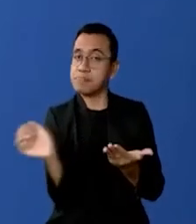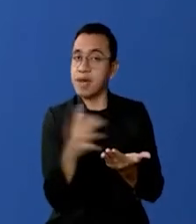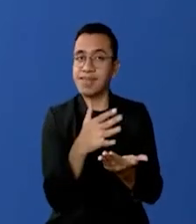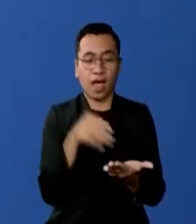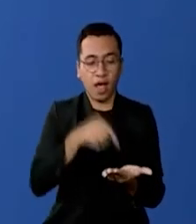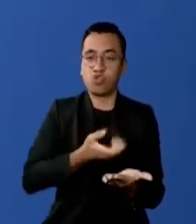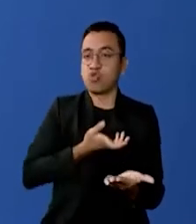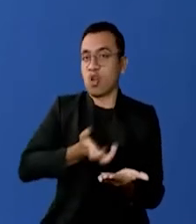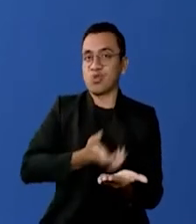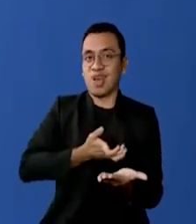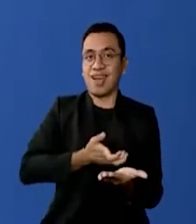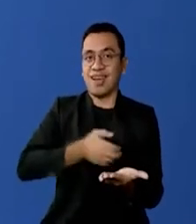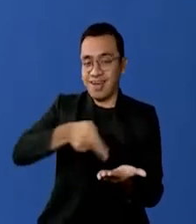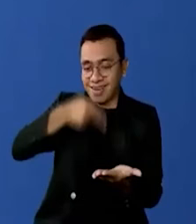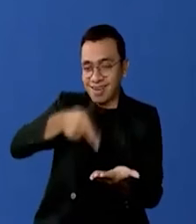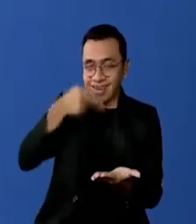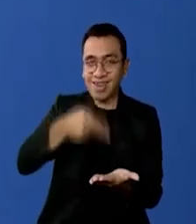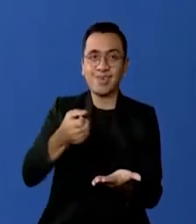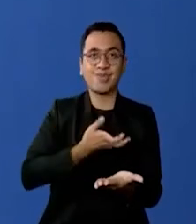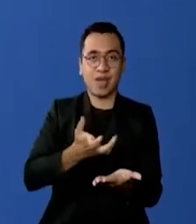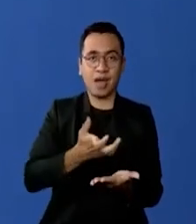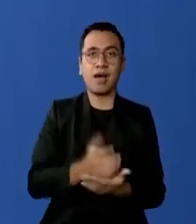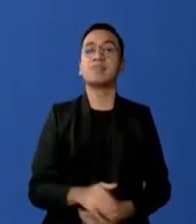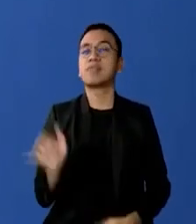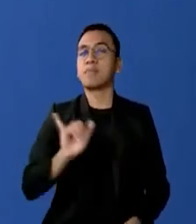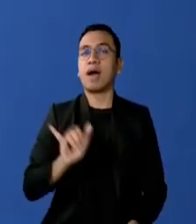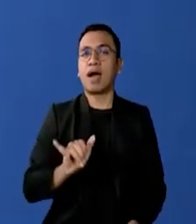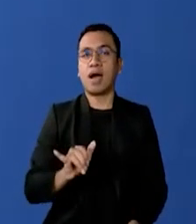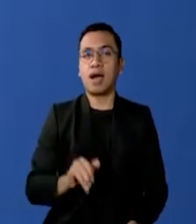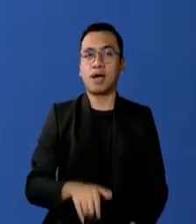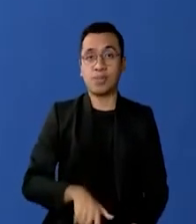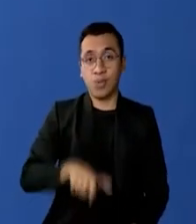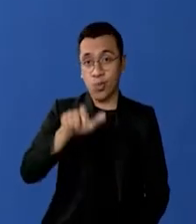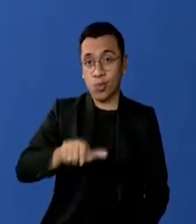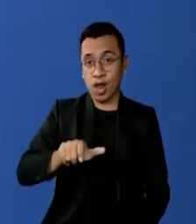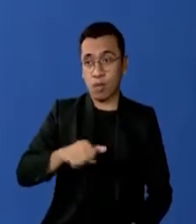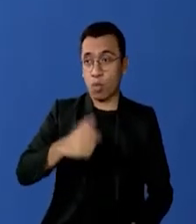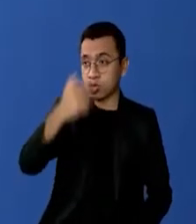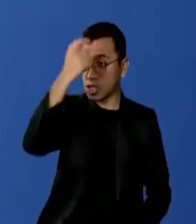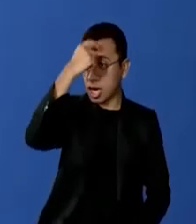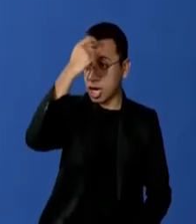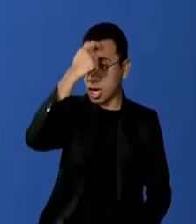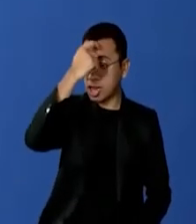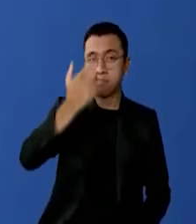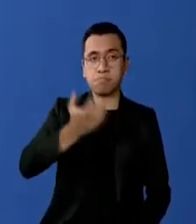cepat nah ini termasuk juga di dalam kalau dapat penyakitnya sembuh cepat gitu lahir apa pada penyakit